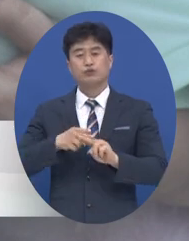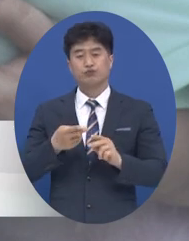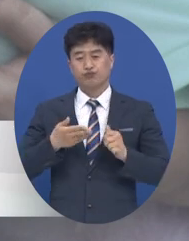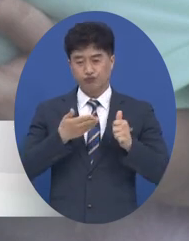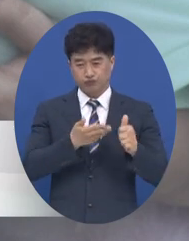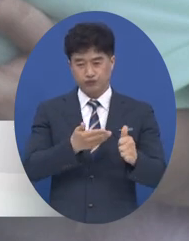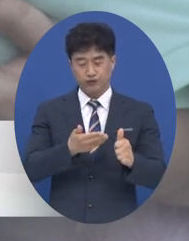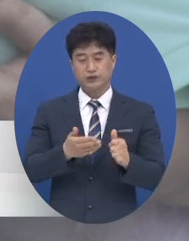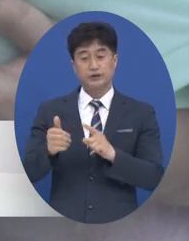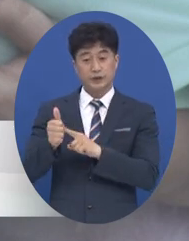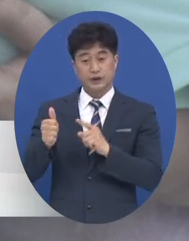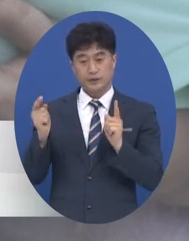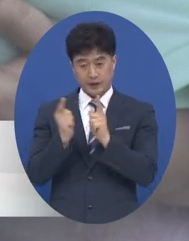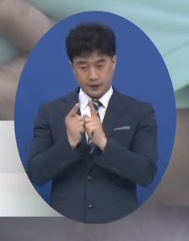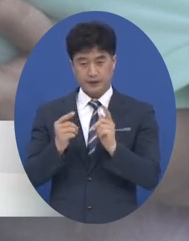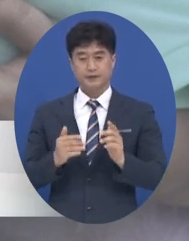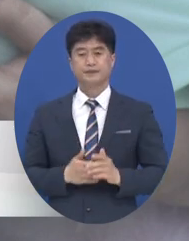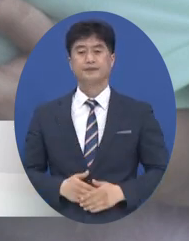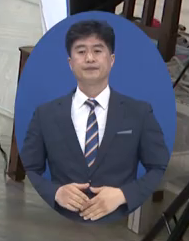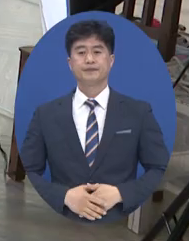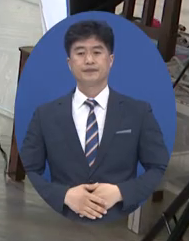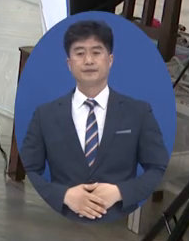최 창 손 기자가 만나봤습니다